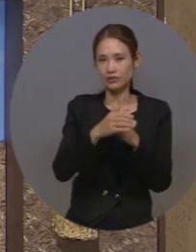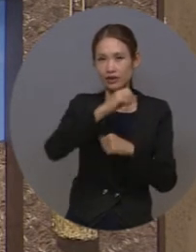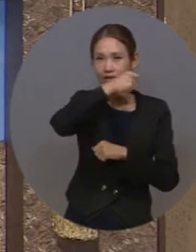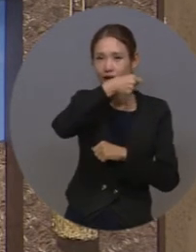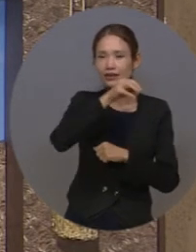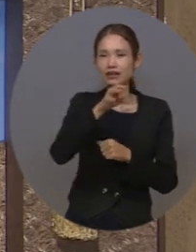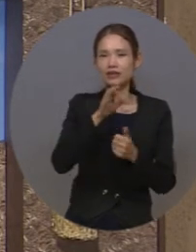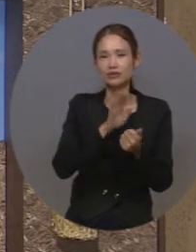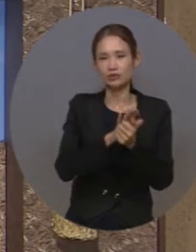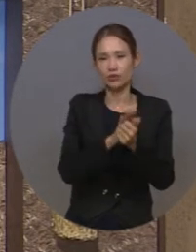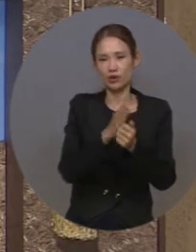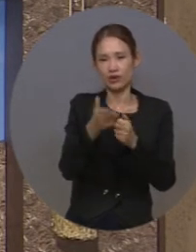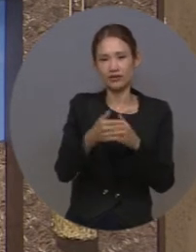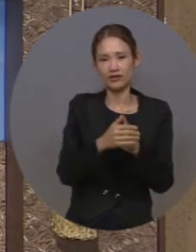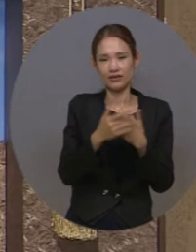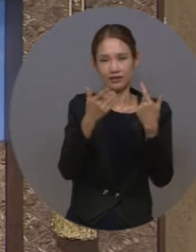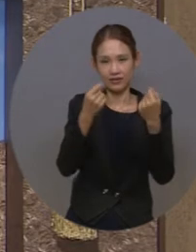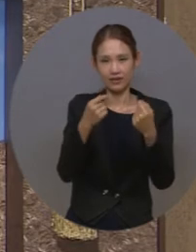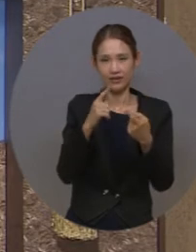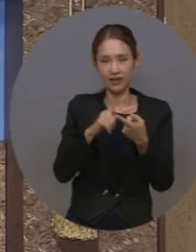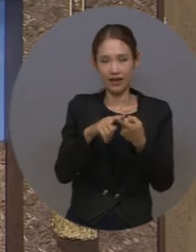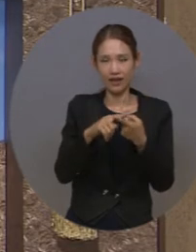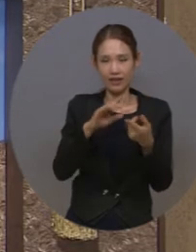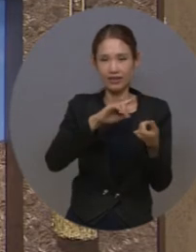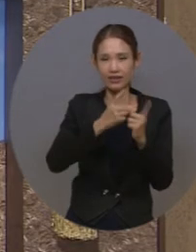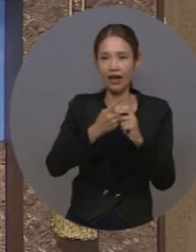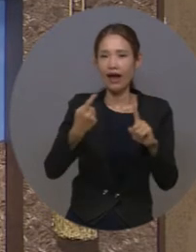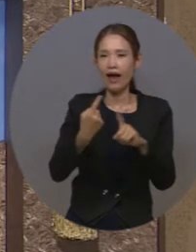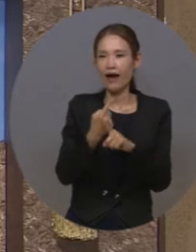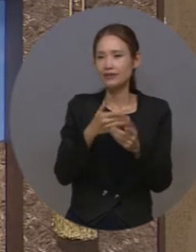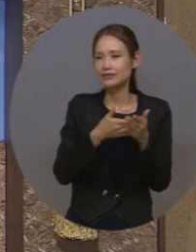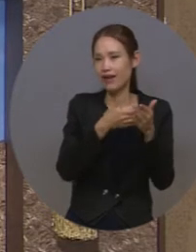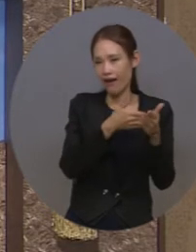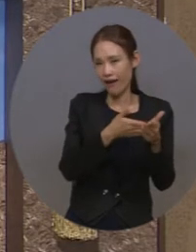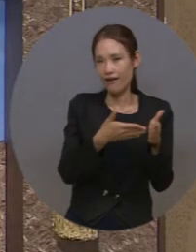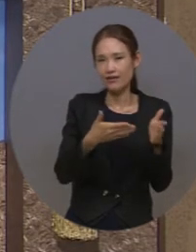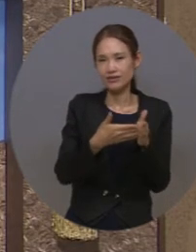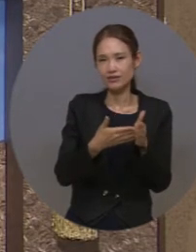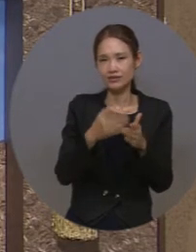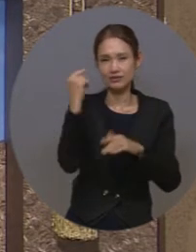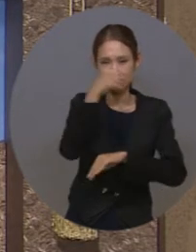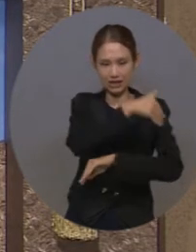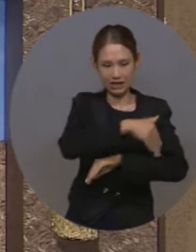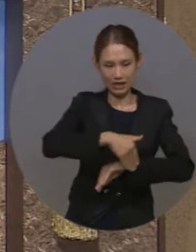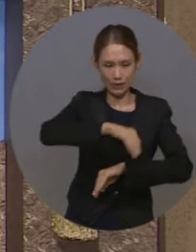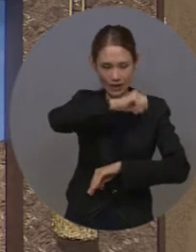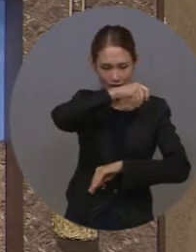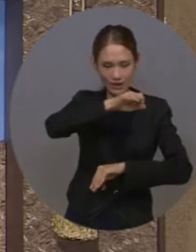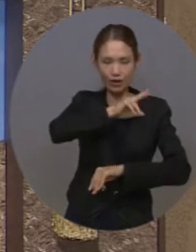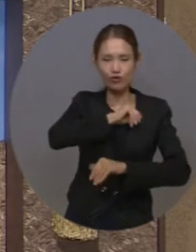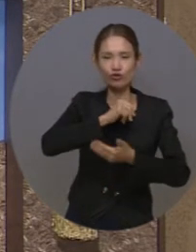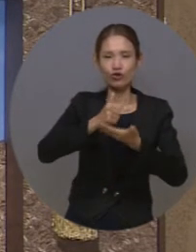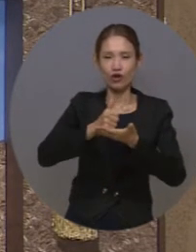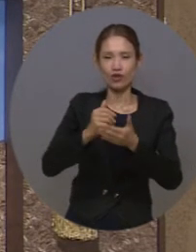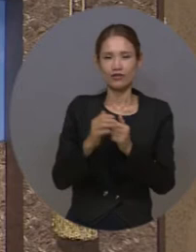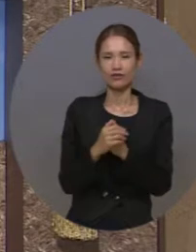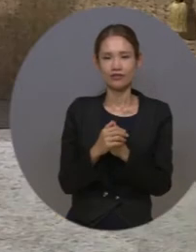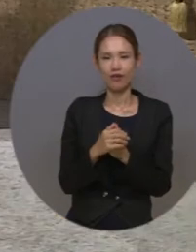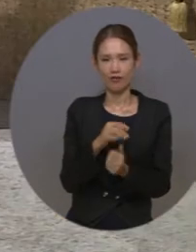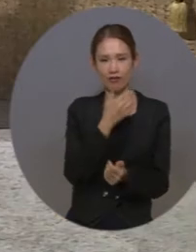세워주거나 그다음에 이제 그런 거에 대한 대안을 제시하고 네. 그런 업무를 기획재정위원회에서 하고 있습니다. 가장